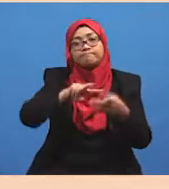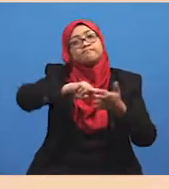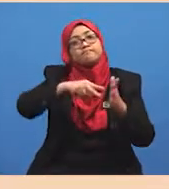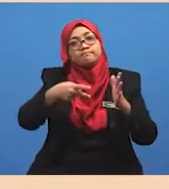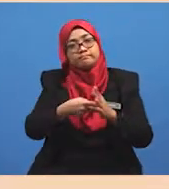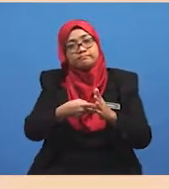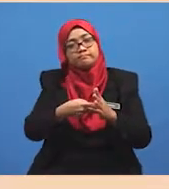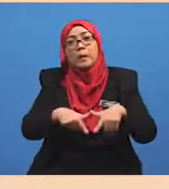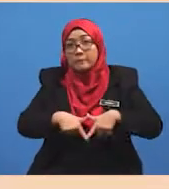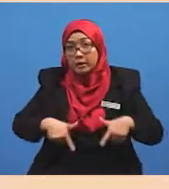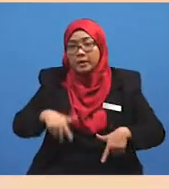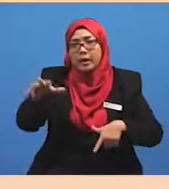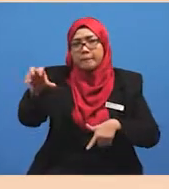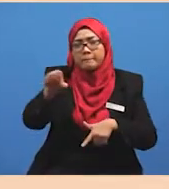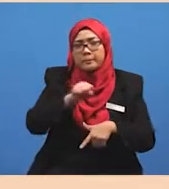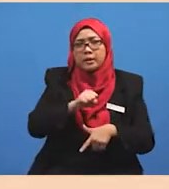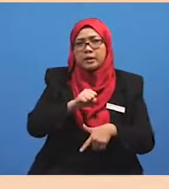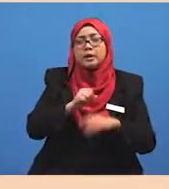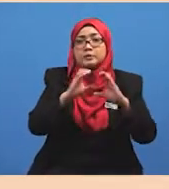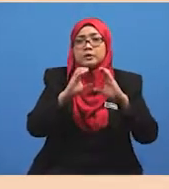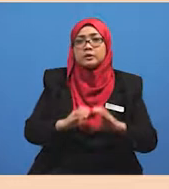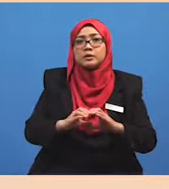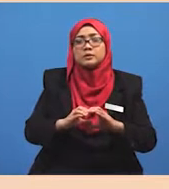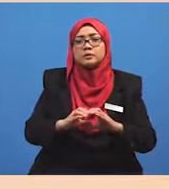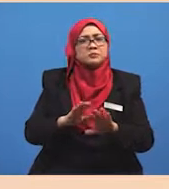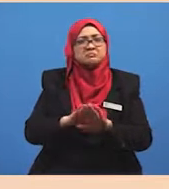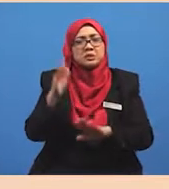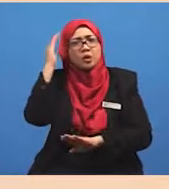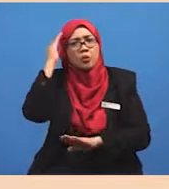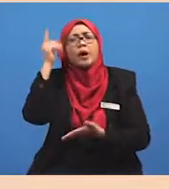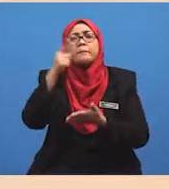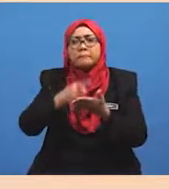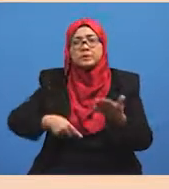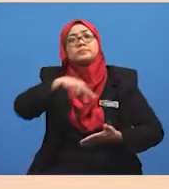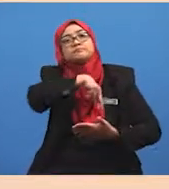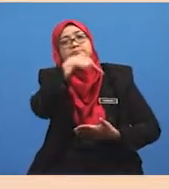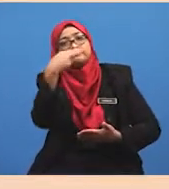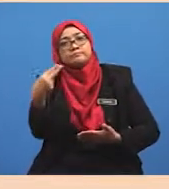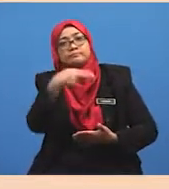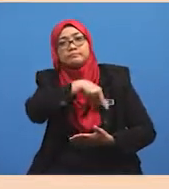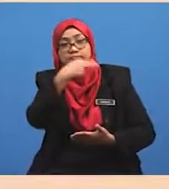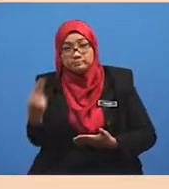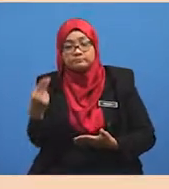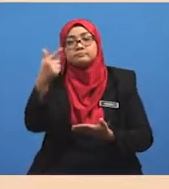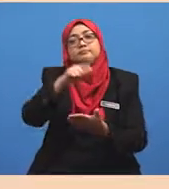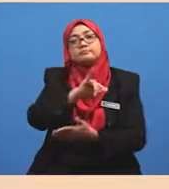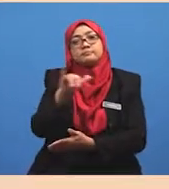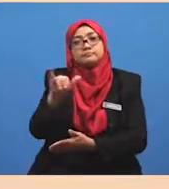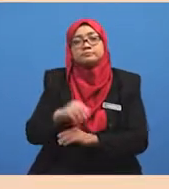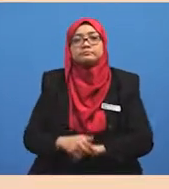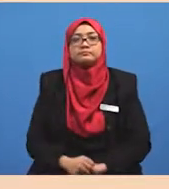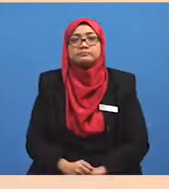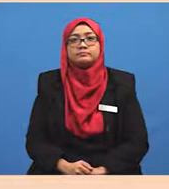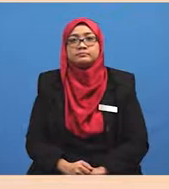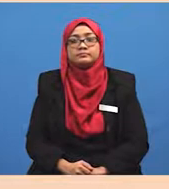tidak Gan pirang tidak pasti hasilnya sekarang Made